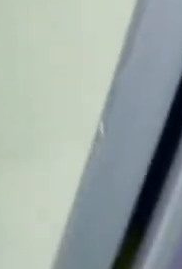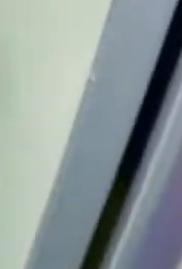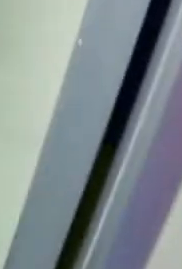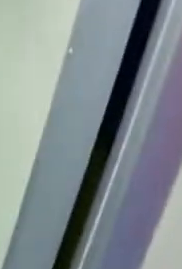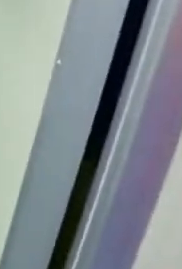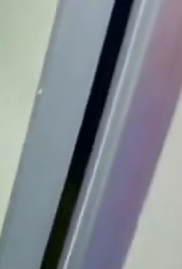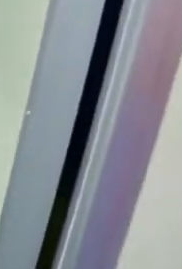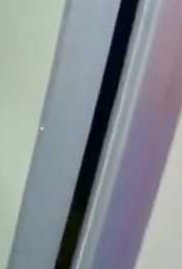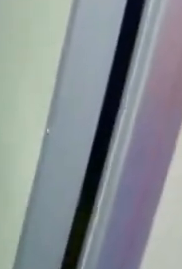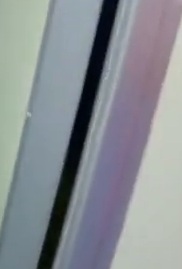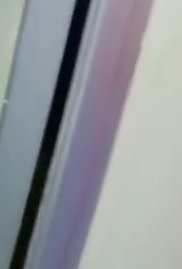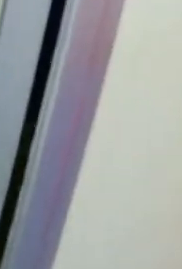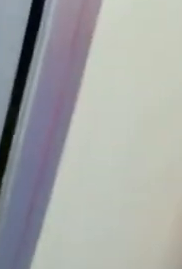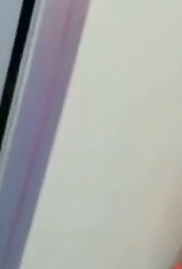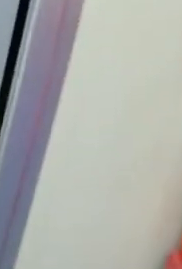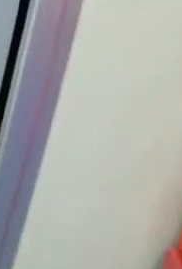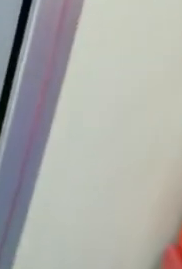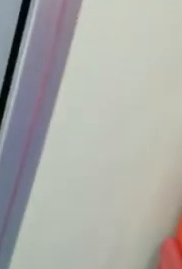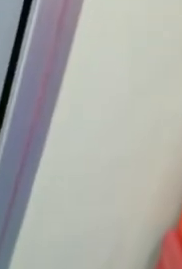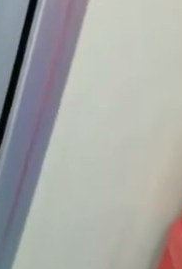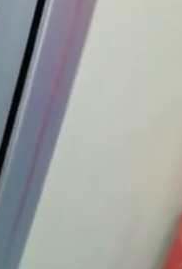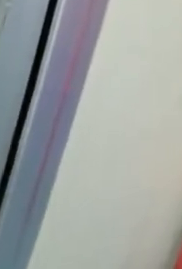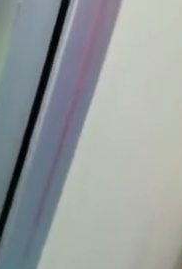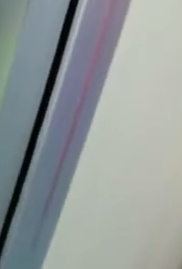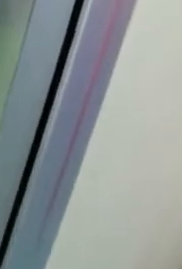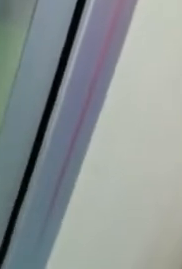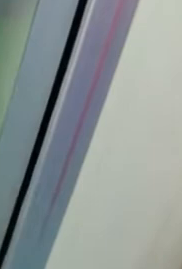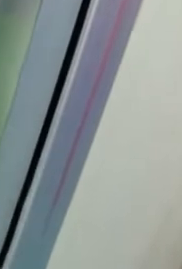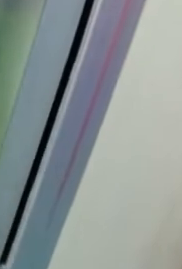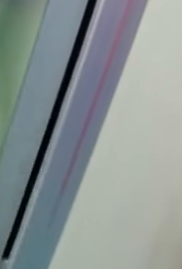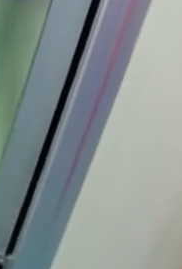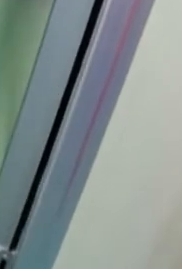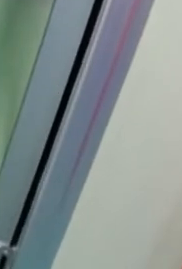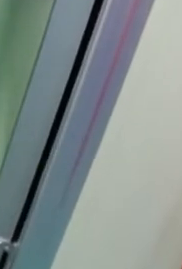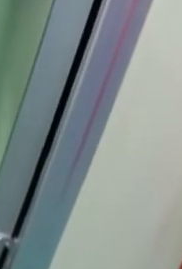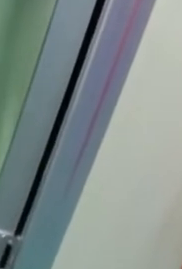왜 갑자기? 그냥 왜 갑자기?